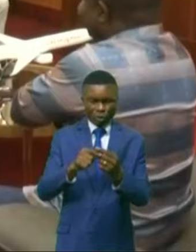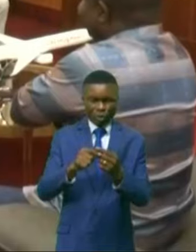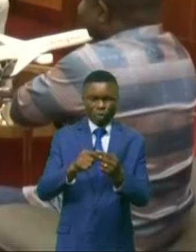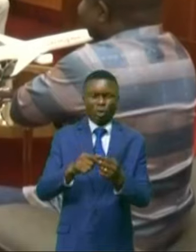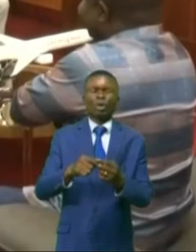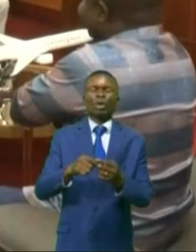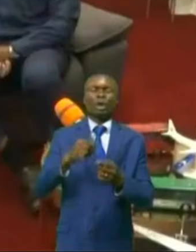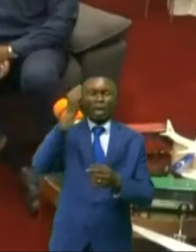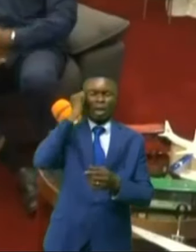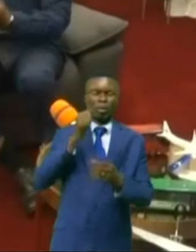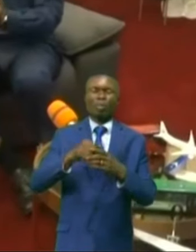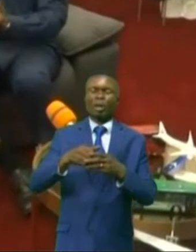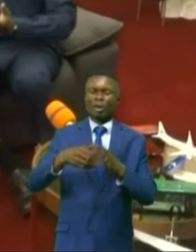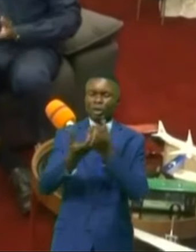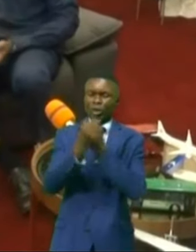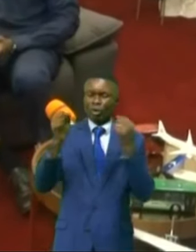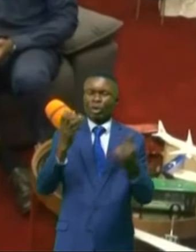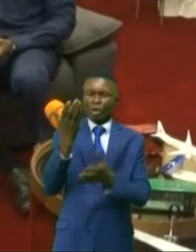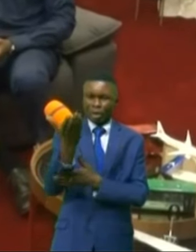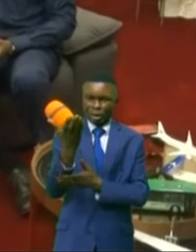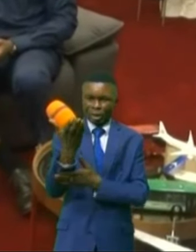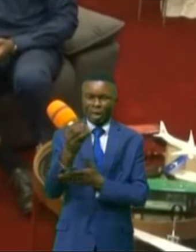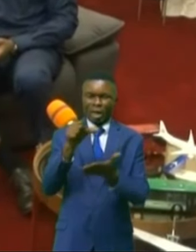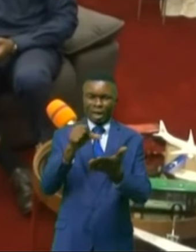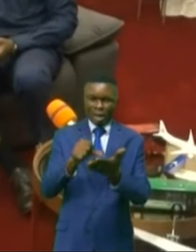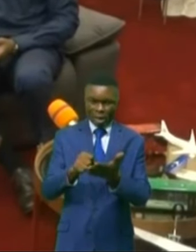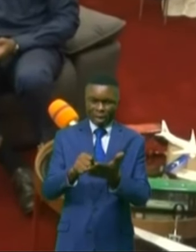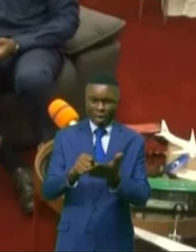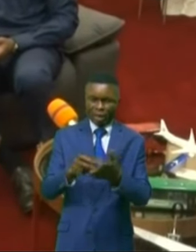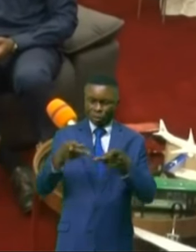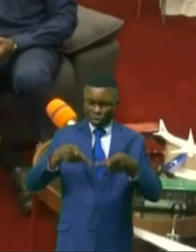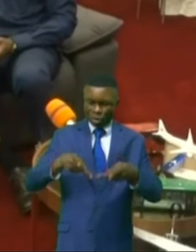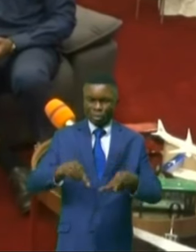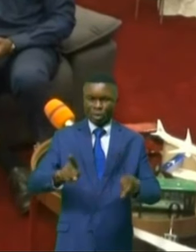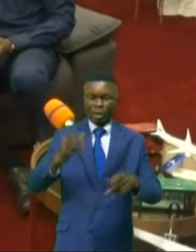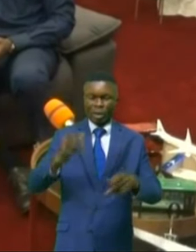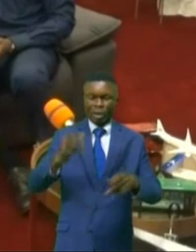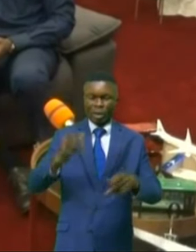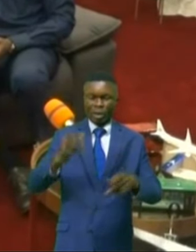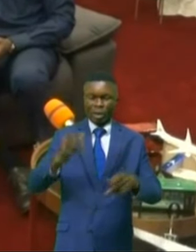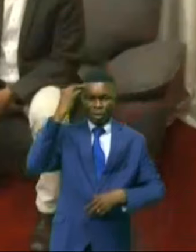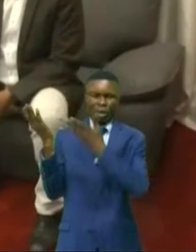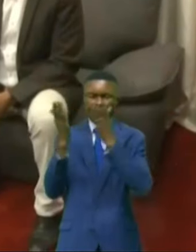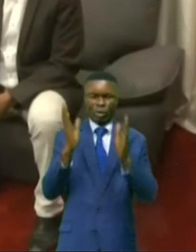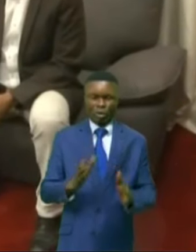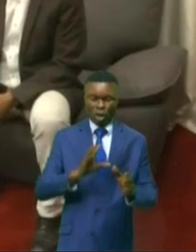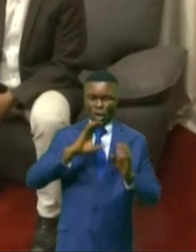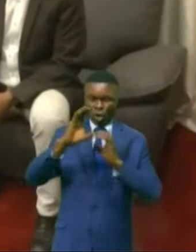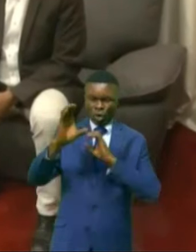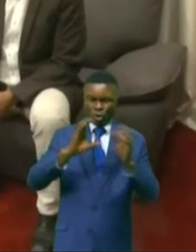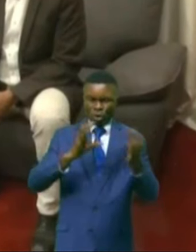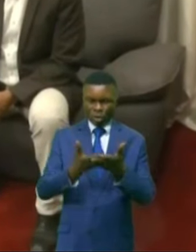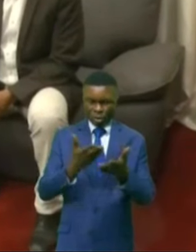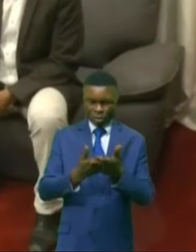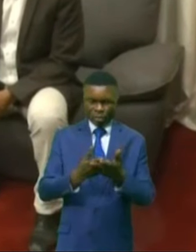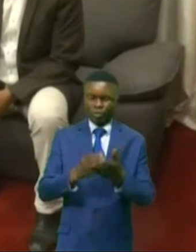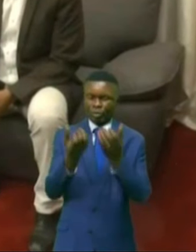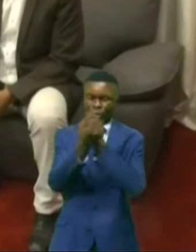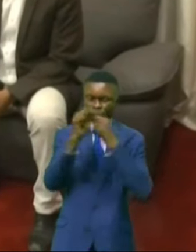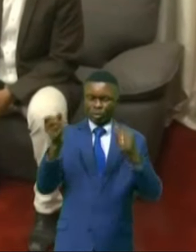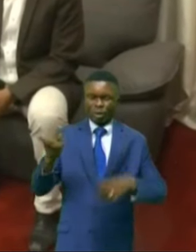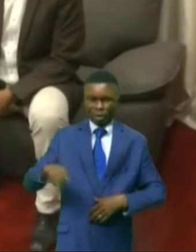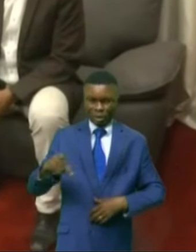navals, est venu solliciter la lettre de mer auprès du ministre des Transports et des